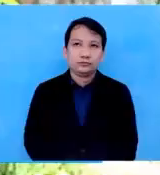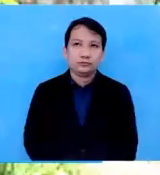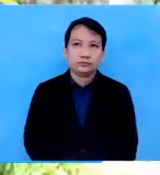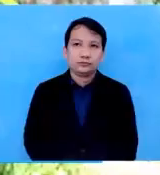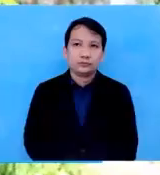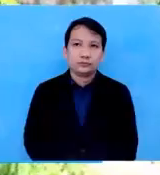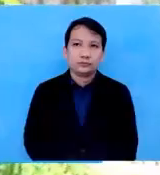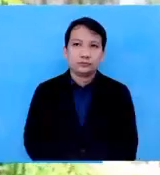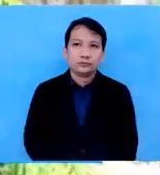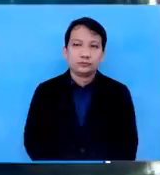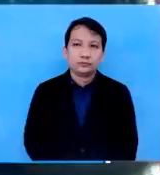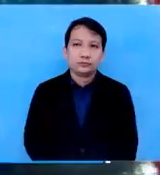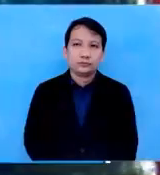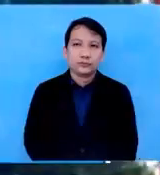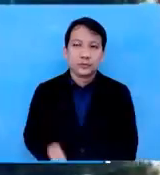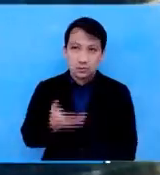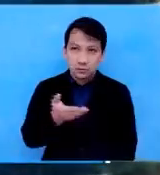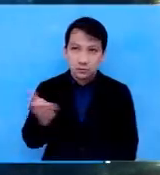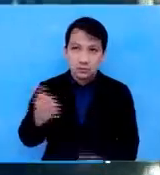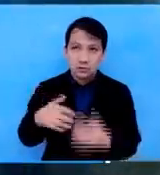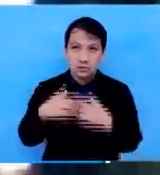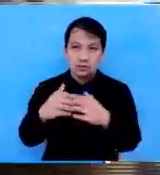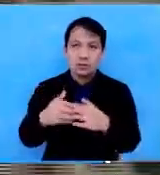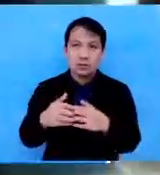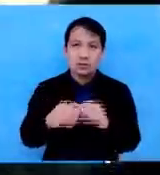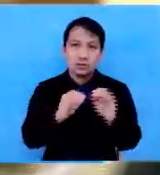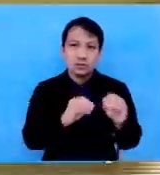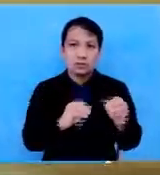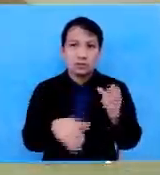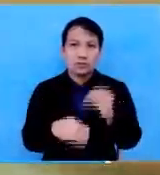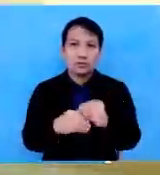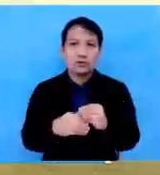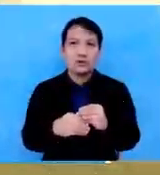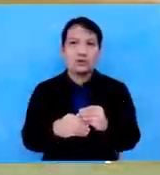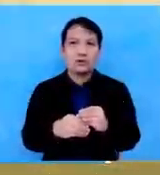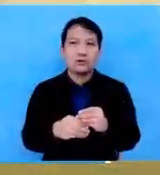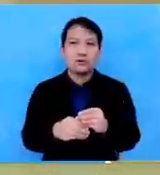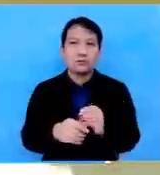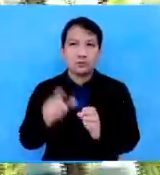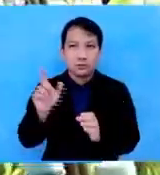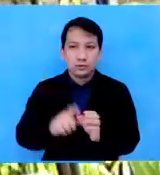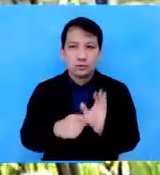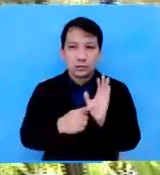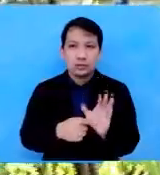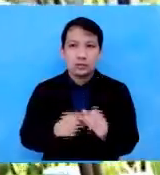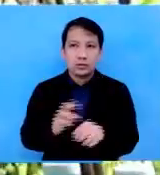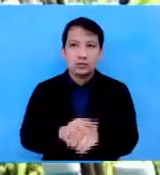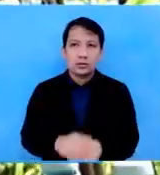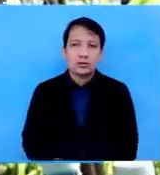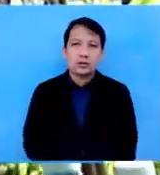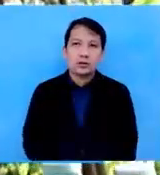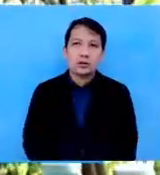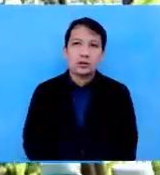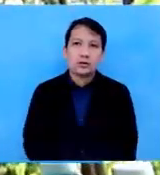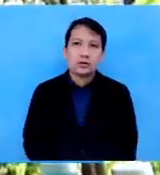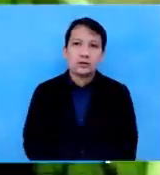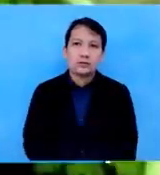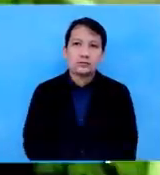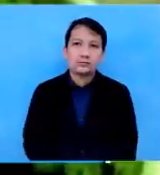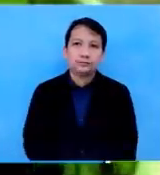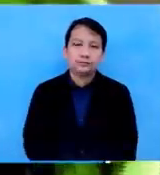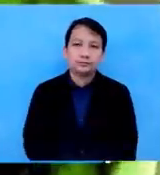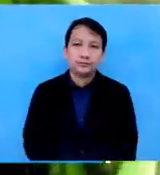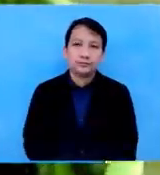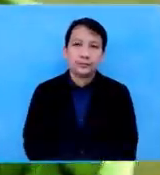mag-setup dyan ng hydroponics, ituturo ko sa inyo kung ano ang pinaka-low cost na materials na maggamit natin. Kailangan natin itong styrocups natin, lagyan lang po natin yan